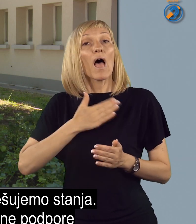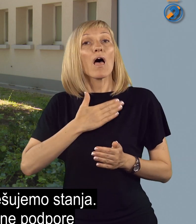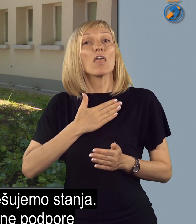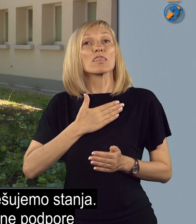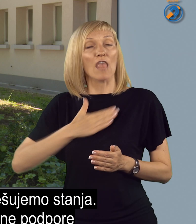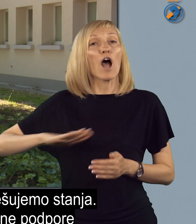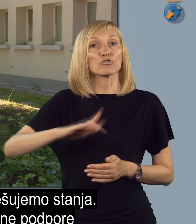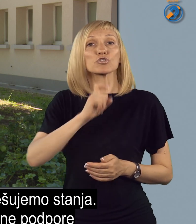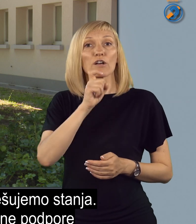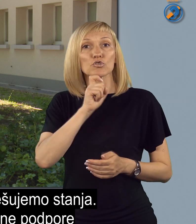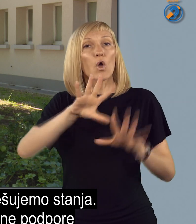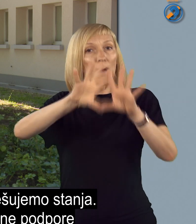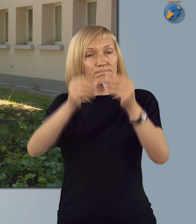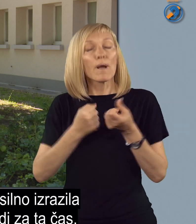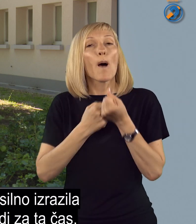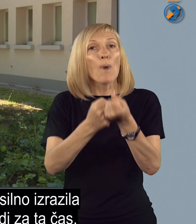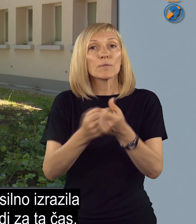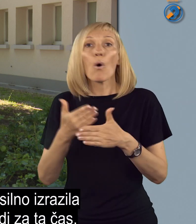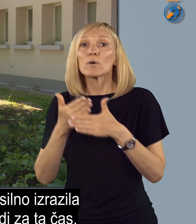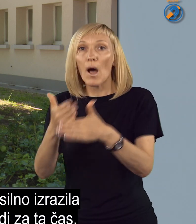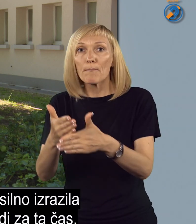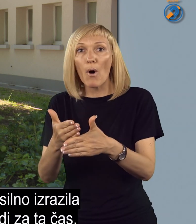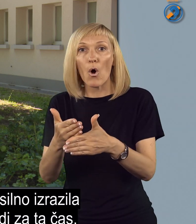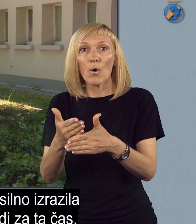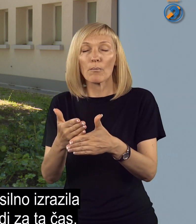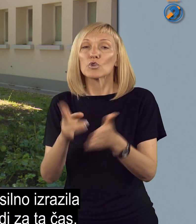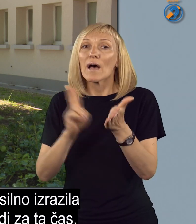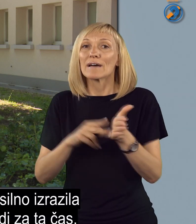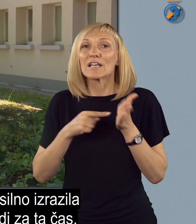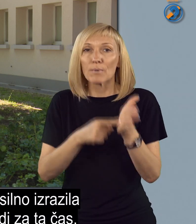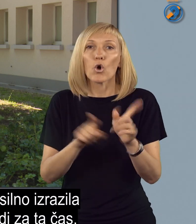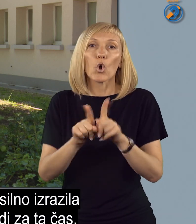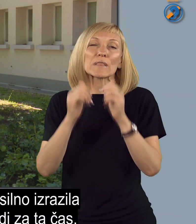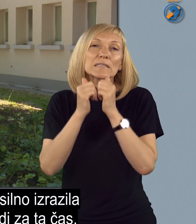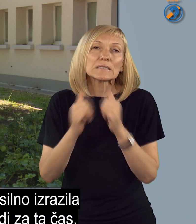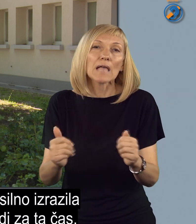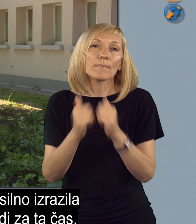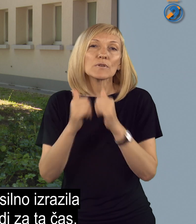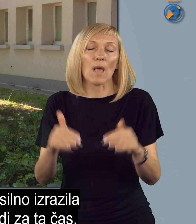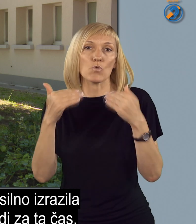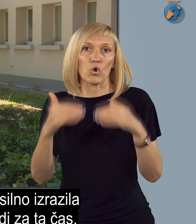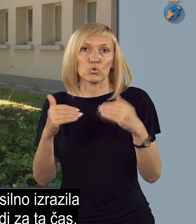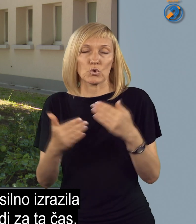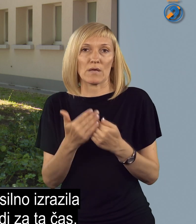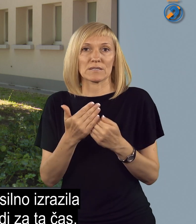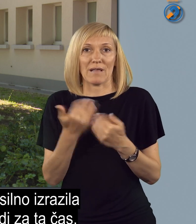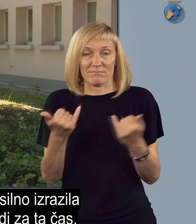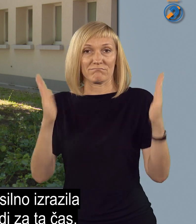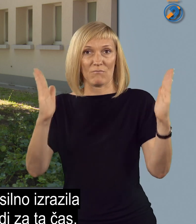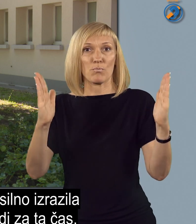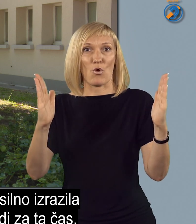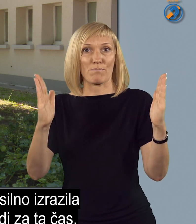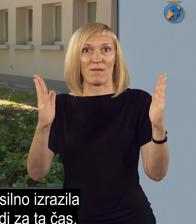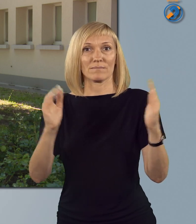zgodba celostne podpore in pomoči se je tako silno izrazila kot izjemno nujna tudi za